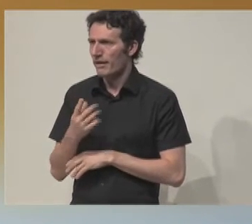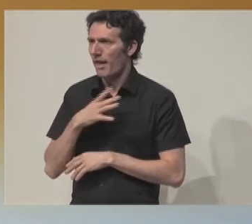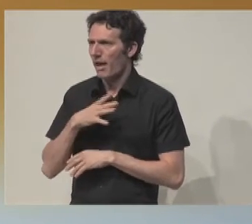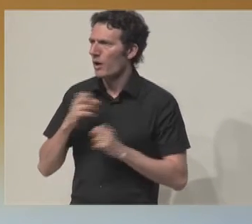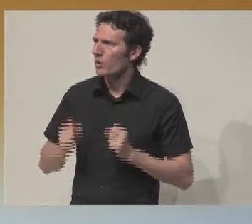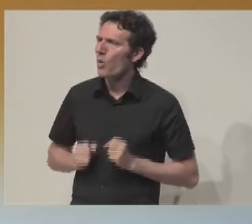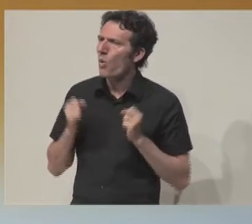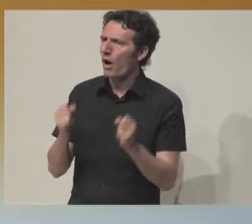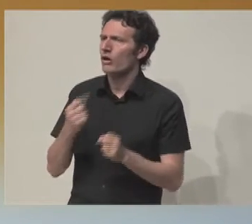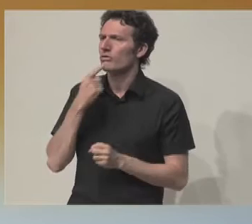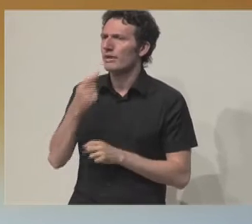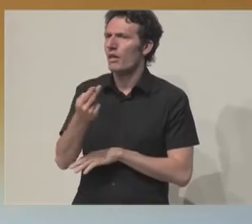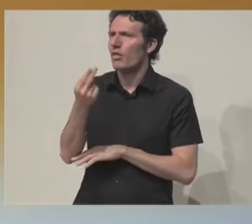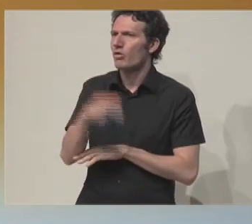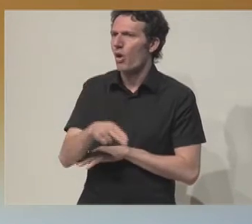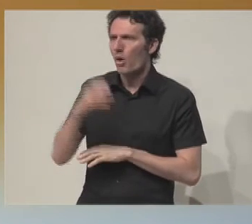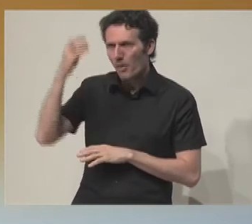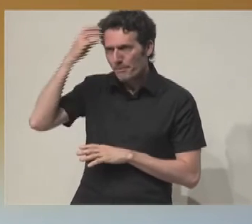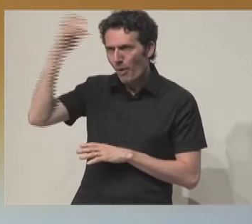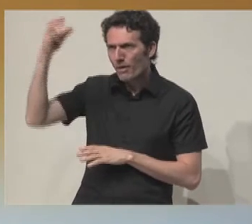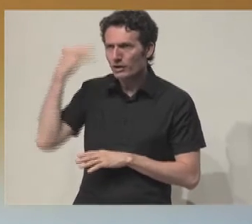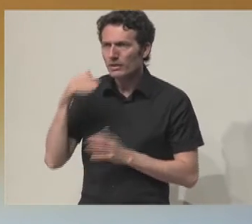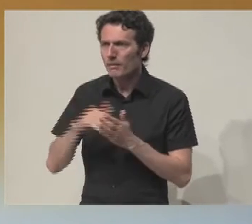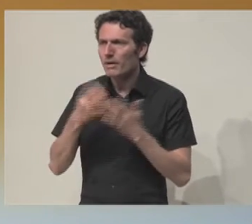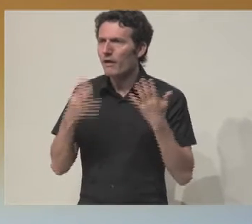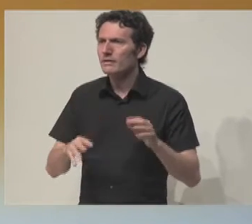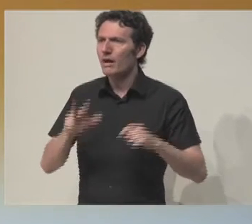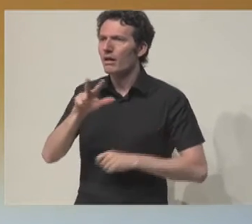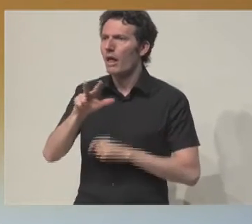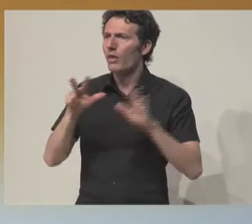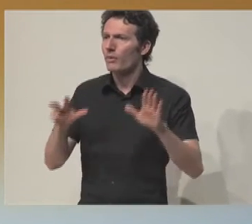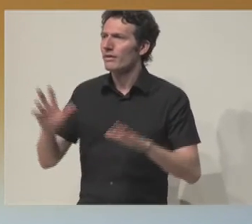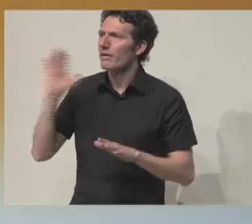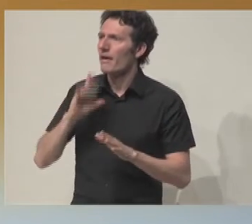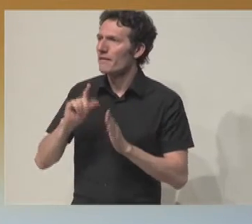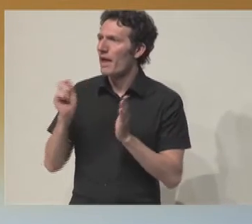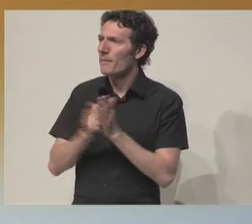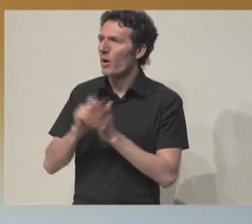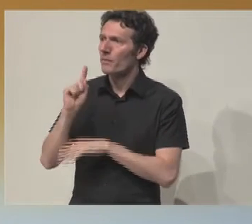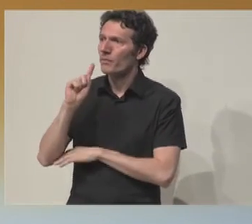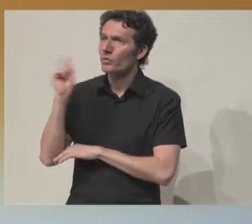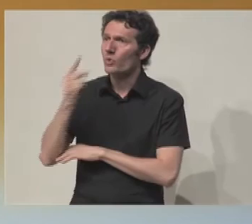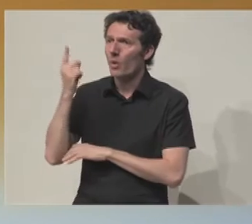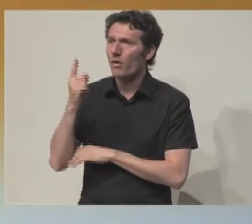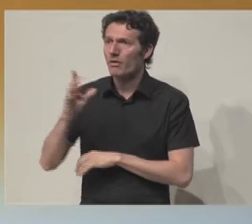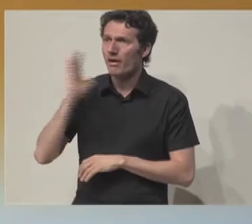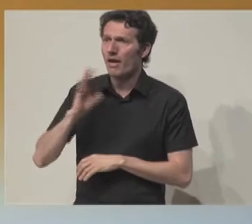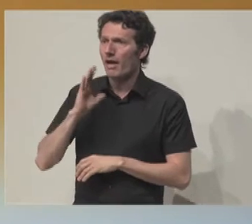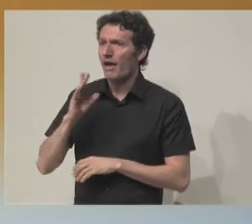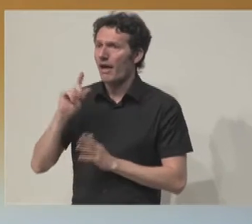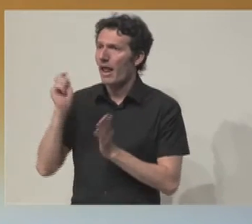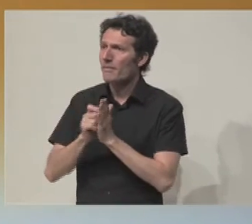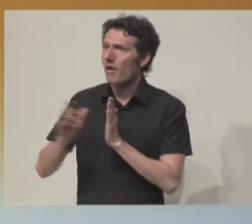de dire non à munich en 38 à l'époque où tout le monde à l'époque cook